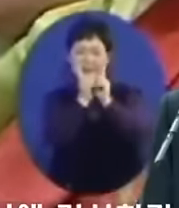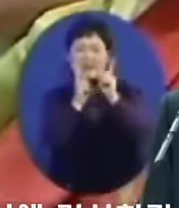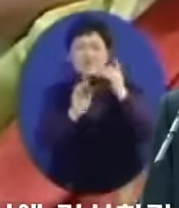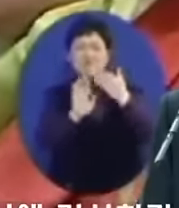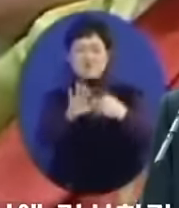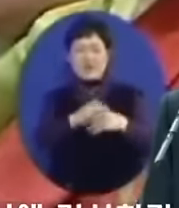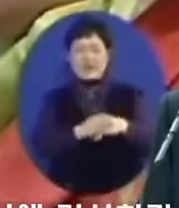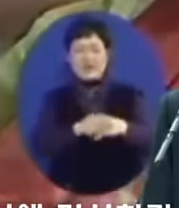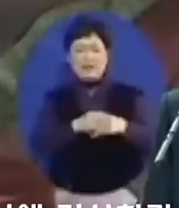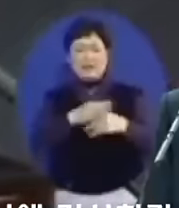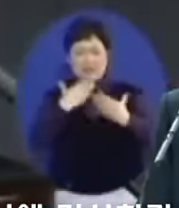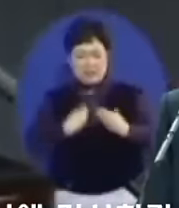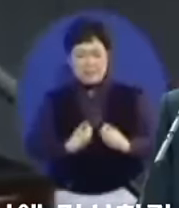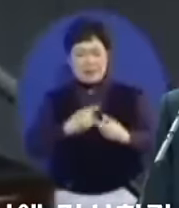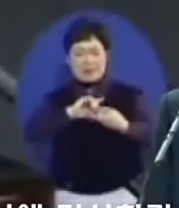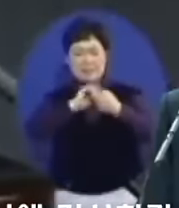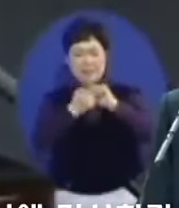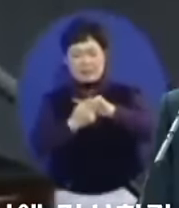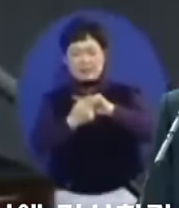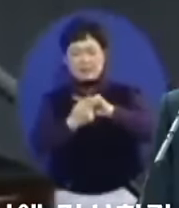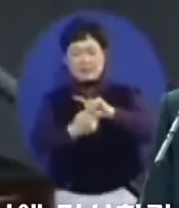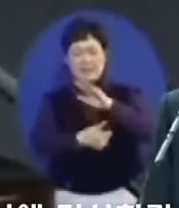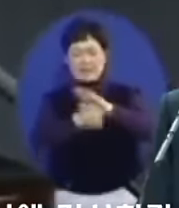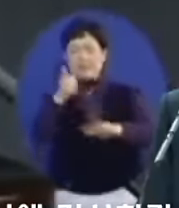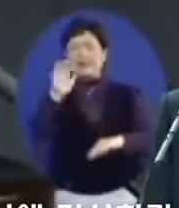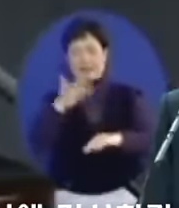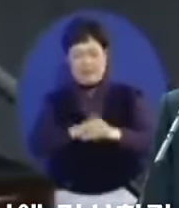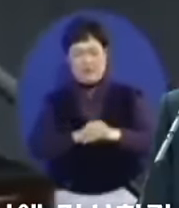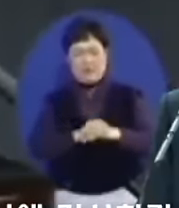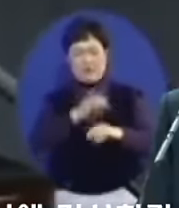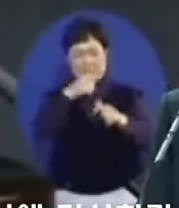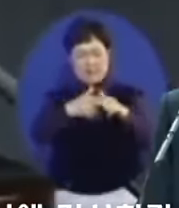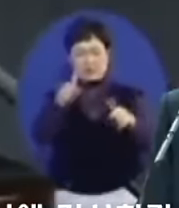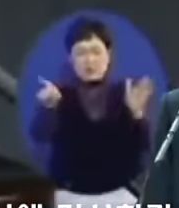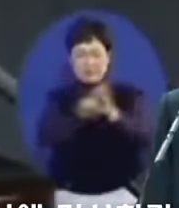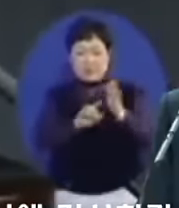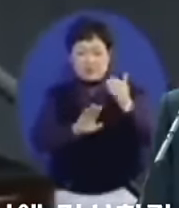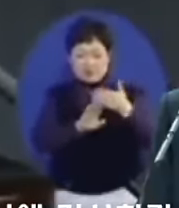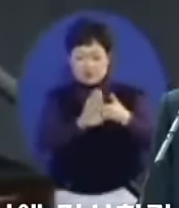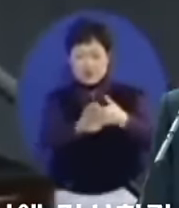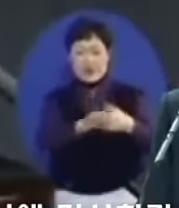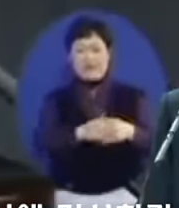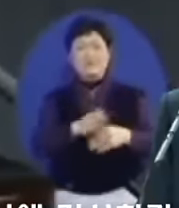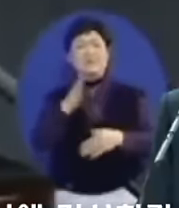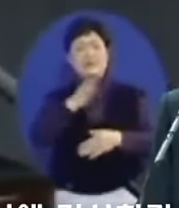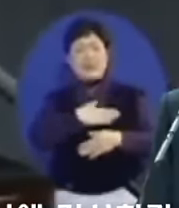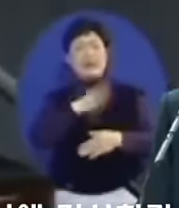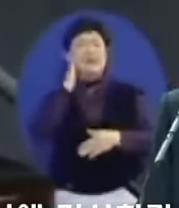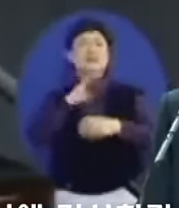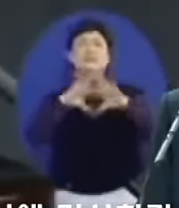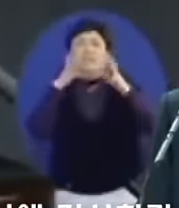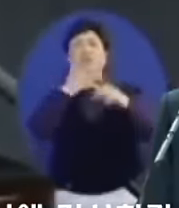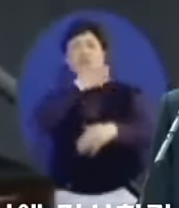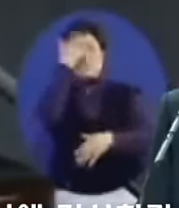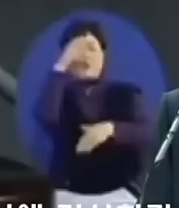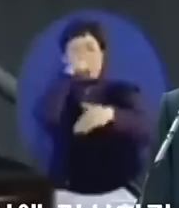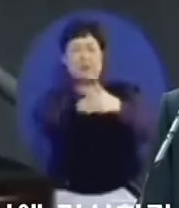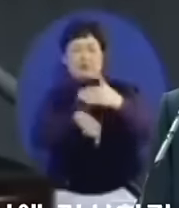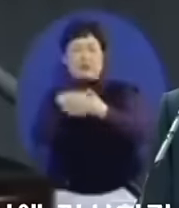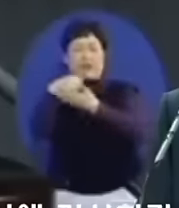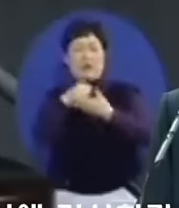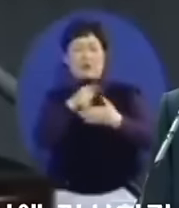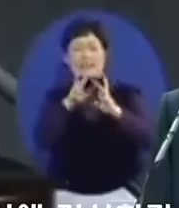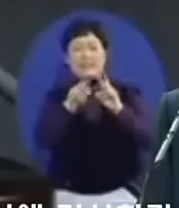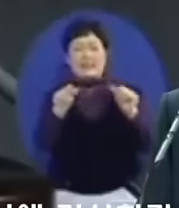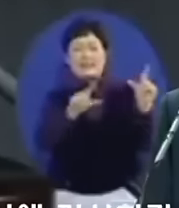다음에 절망이 사라지고 희망을 갖게 되었으며 예수님을 믿고 난 다음에 내가 천국의 꿈을 마음속에 품고 이